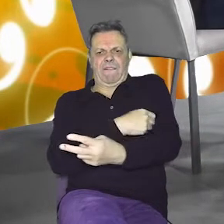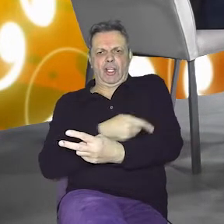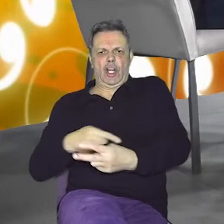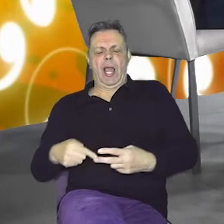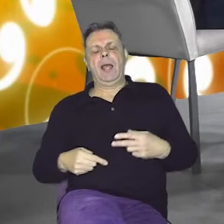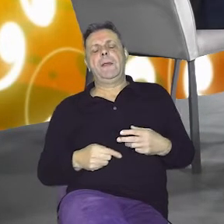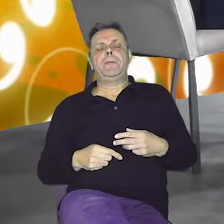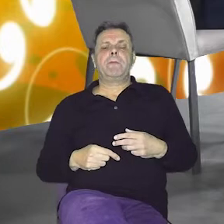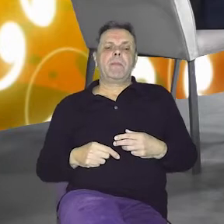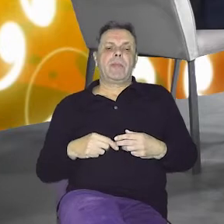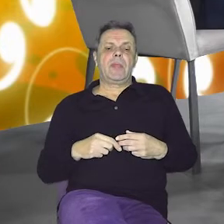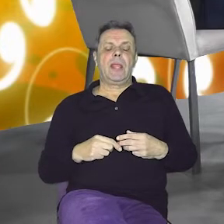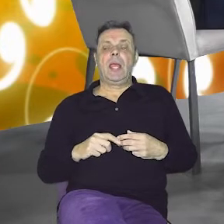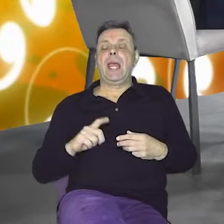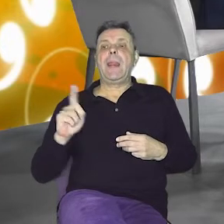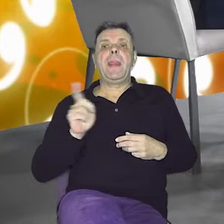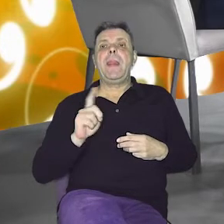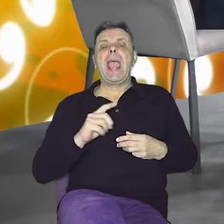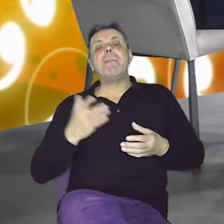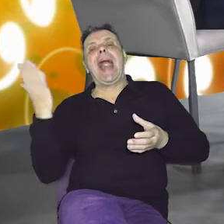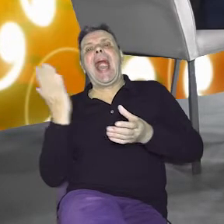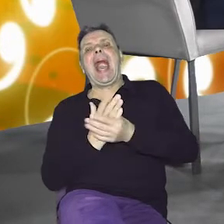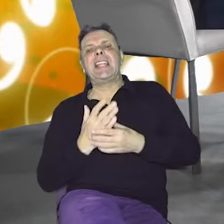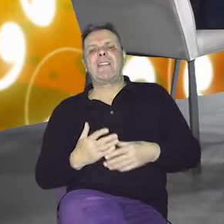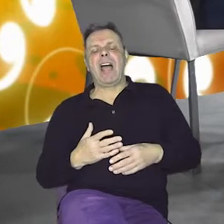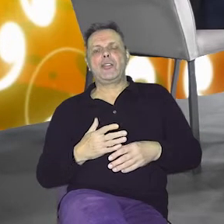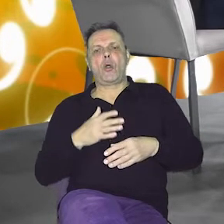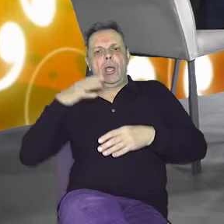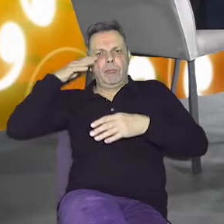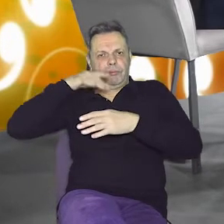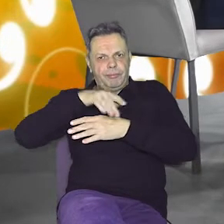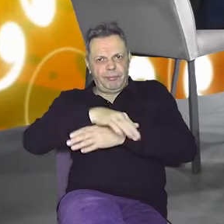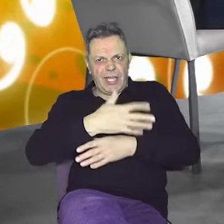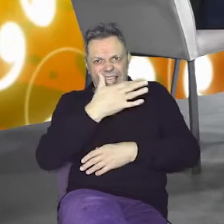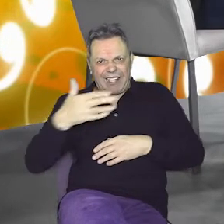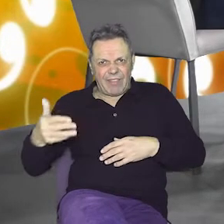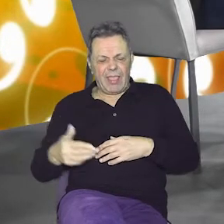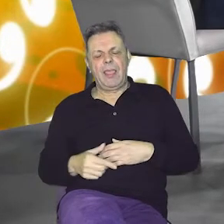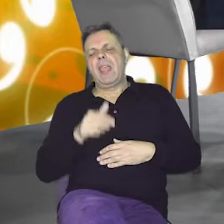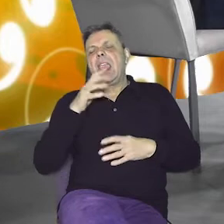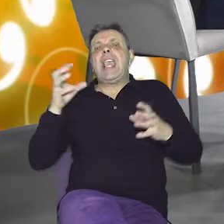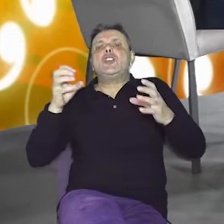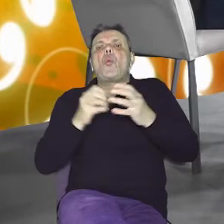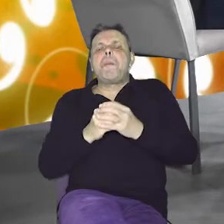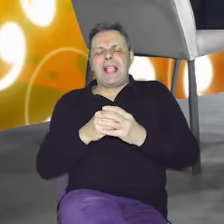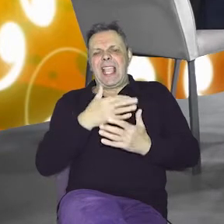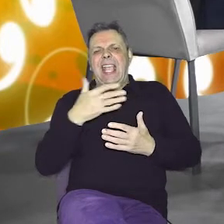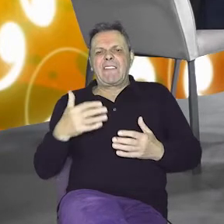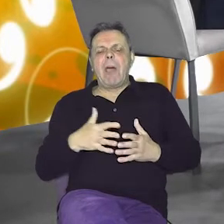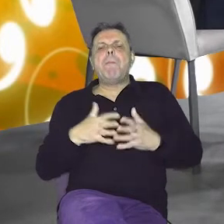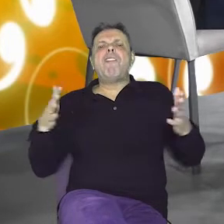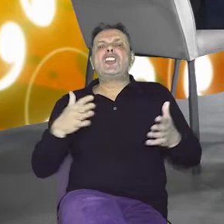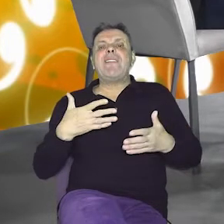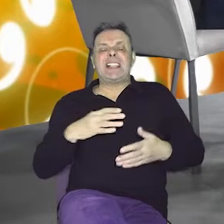vena, venskih zalisaka, nema adekvatnog otoka krvi, ima, nakuplja se krv, povećava